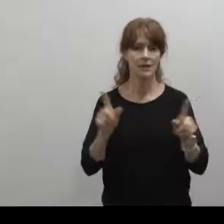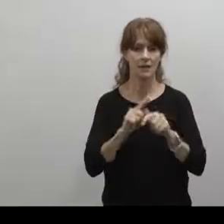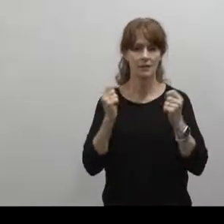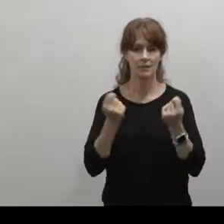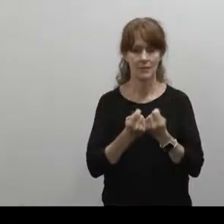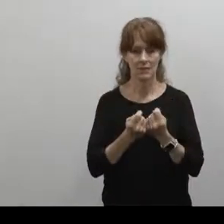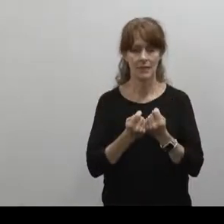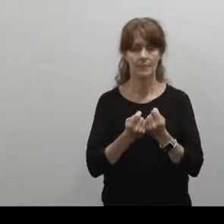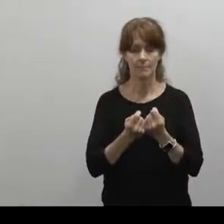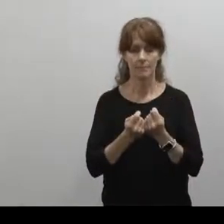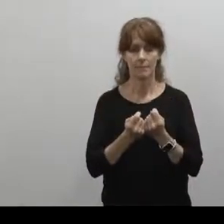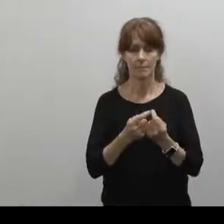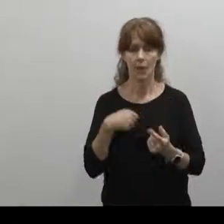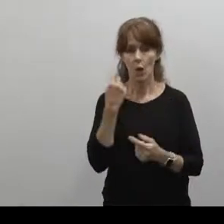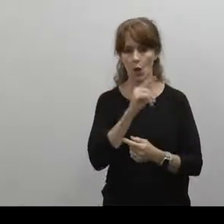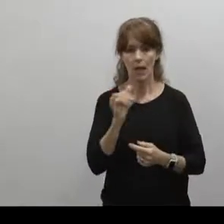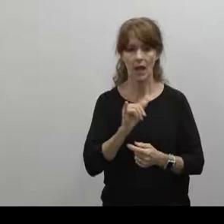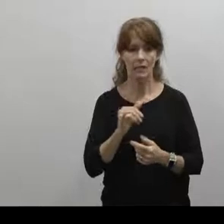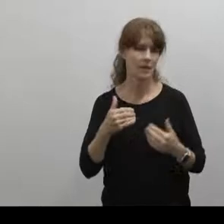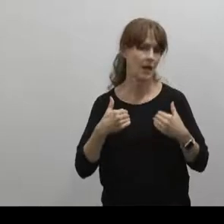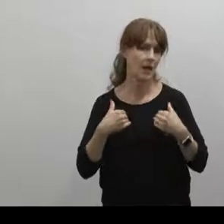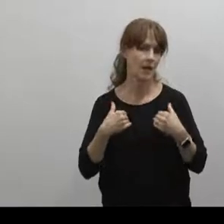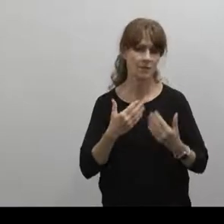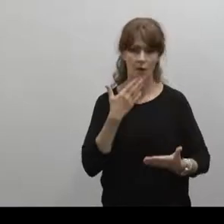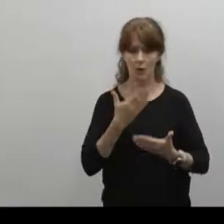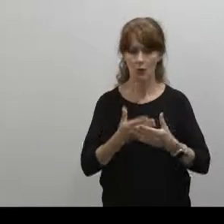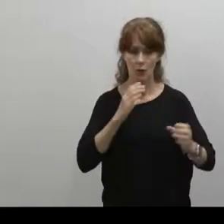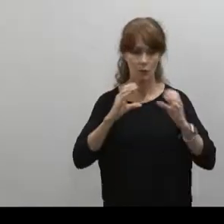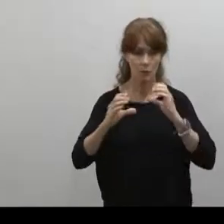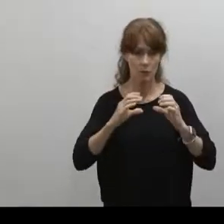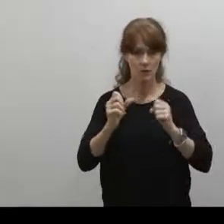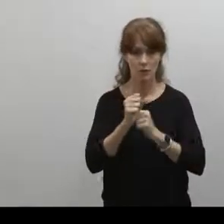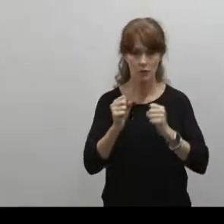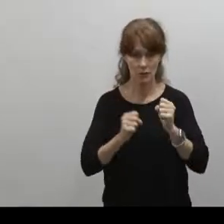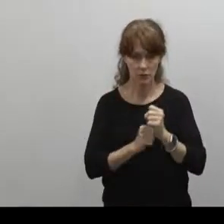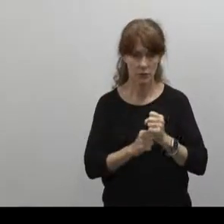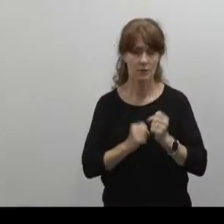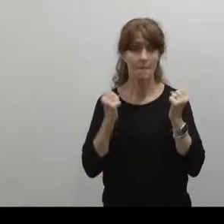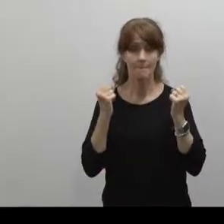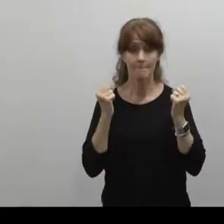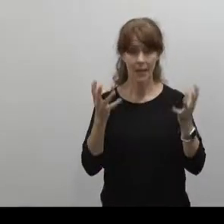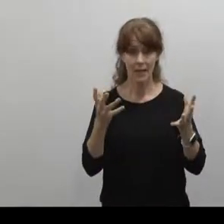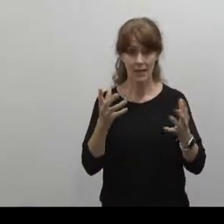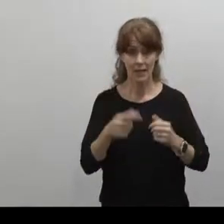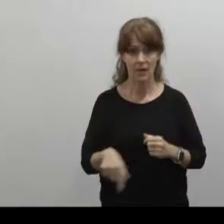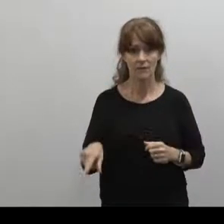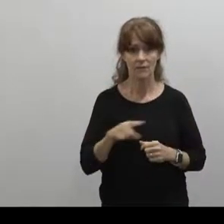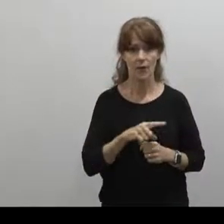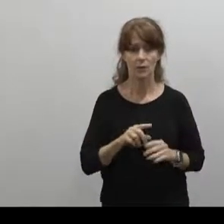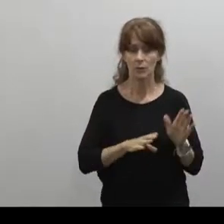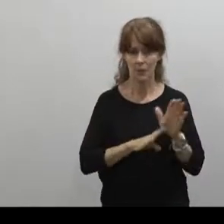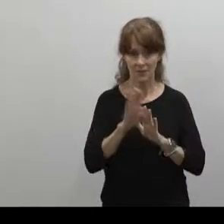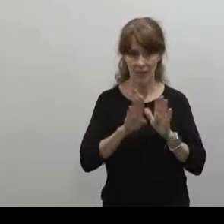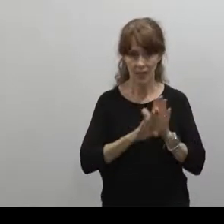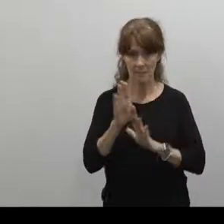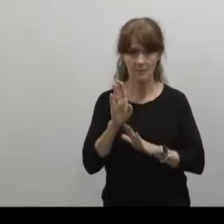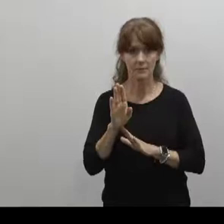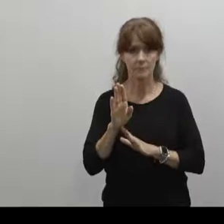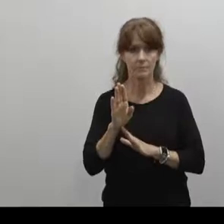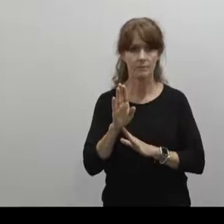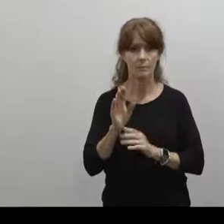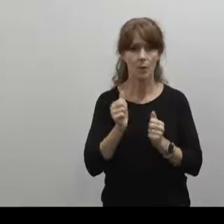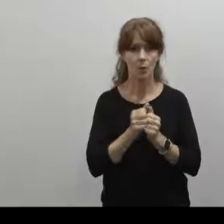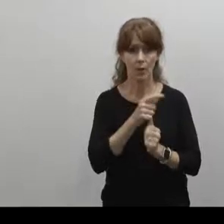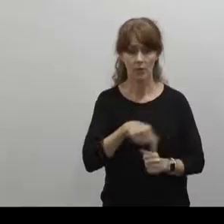ao việt trăm trừ nâng bị đại dương ban tòa tu sở mà chết cả nạc cả mạc thầm bầy hạt ta ra chân à xâm phòn thầm